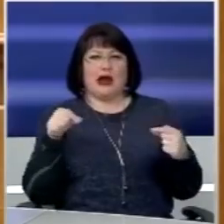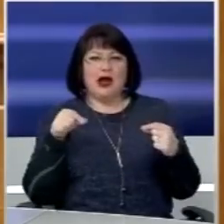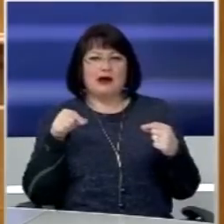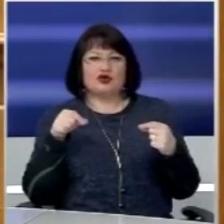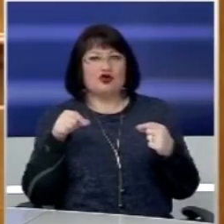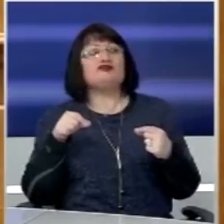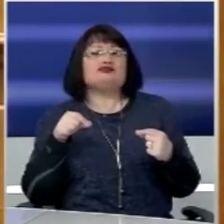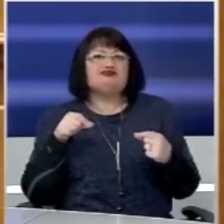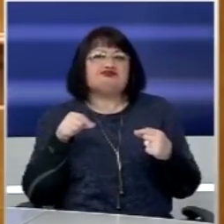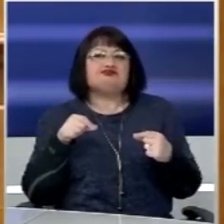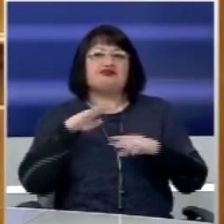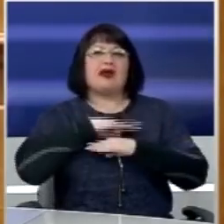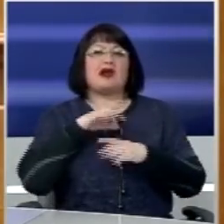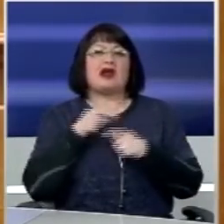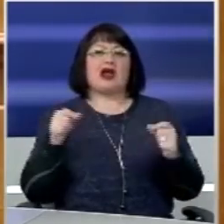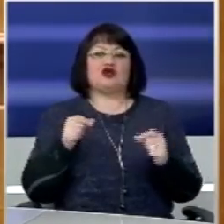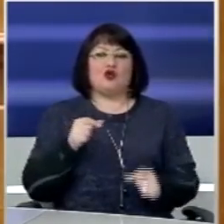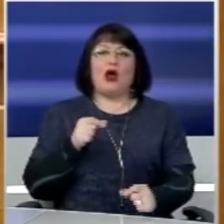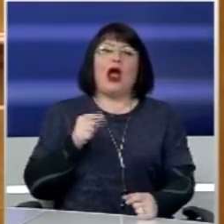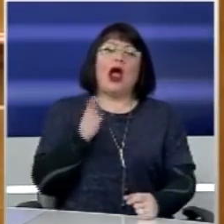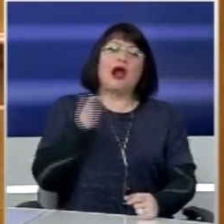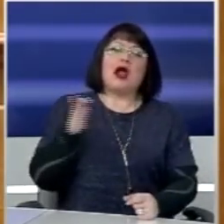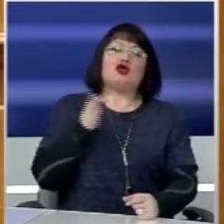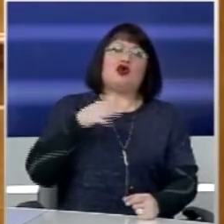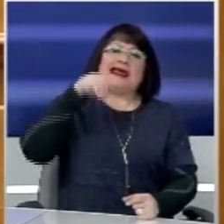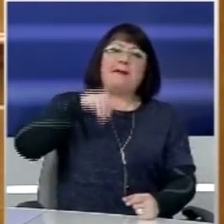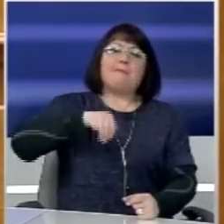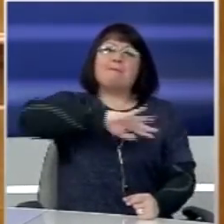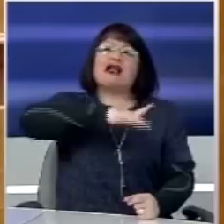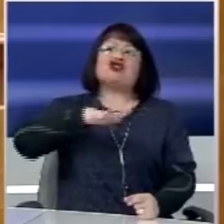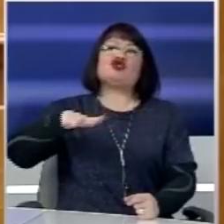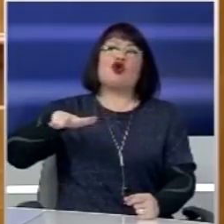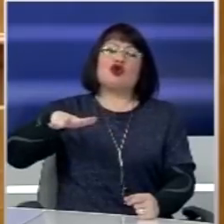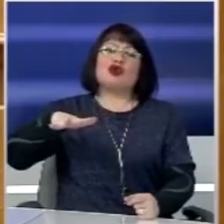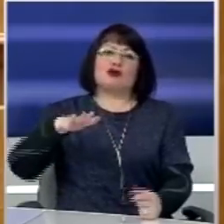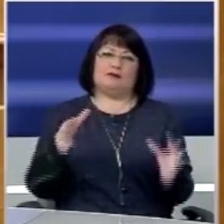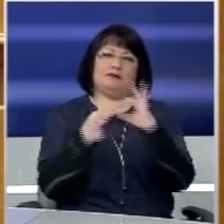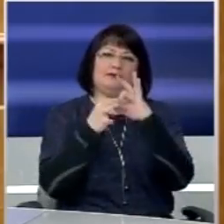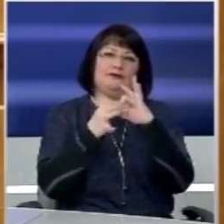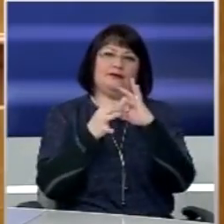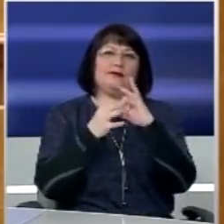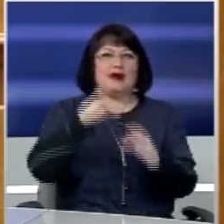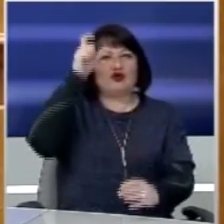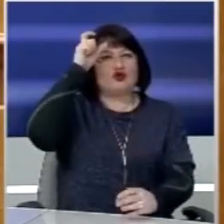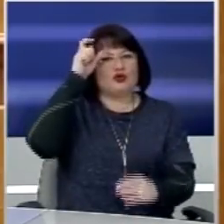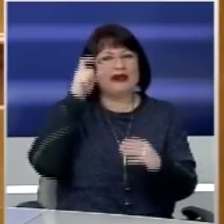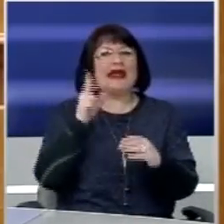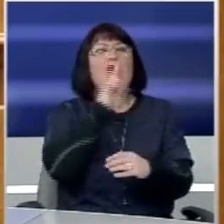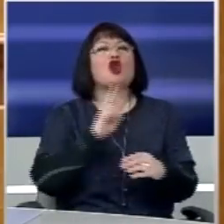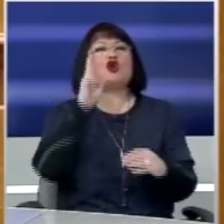η νατοϊκή συνοχή στην Ανατολική Μεσόγειο, κόβοντας τις όποιες παρτίδες Τουρκίας,